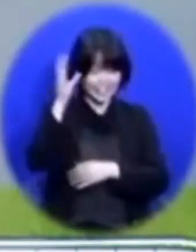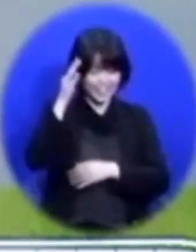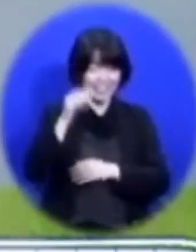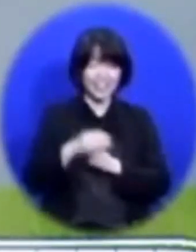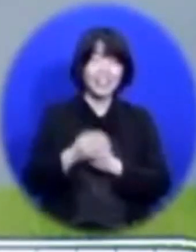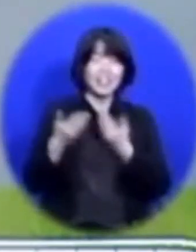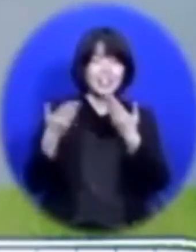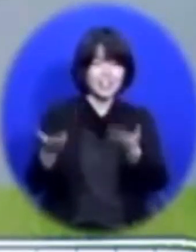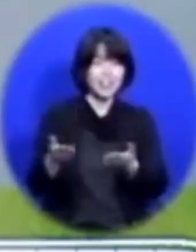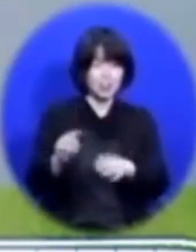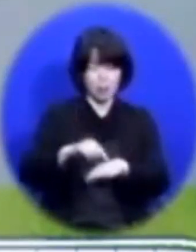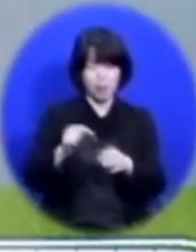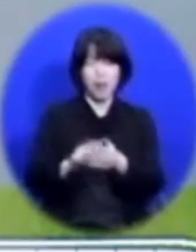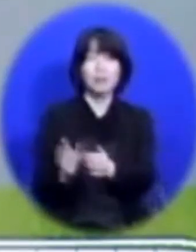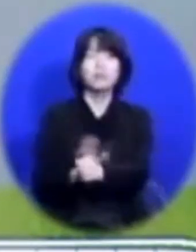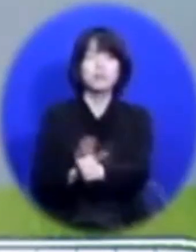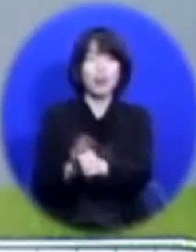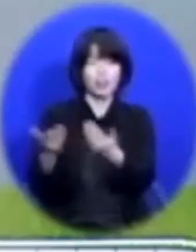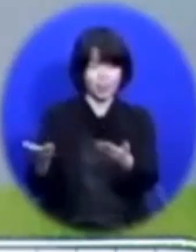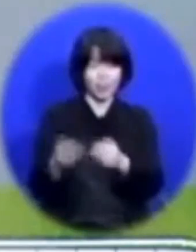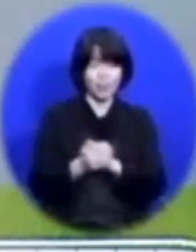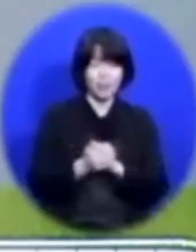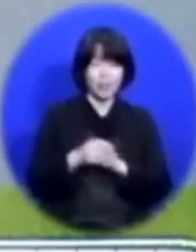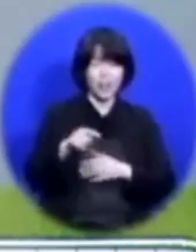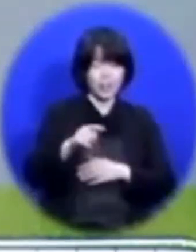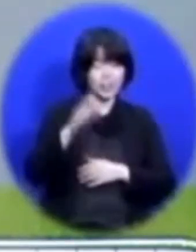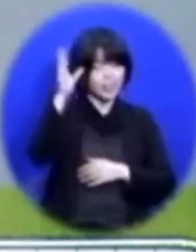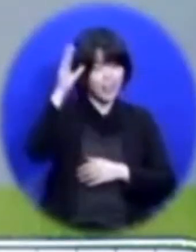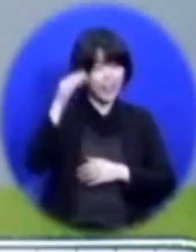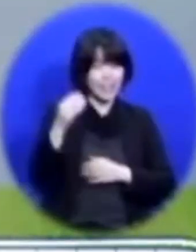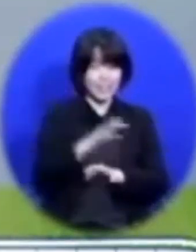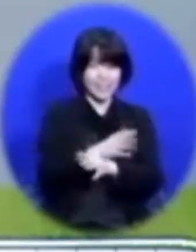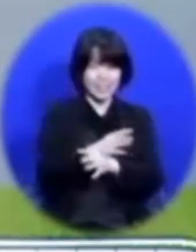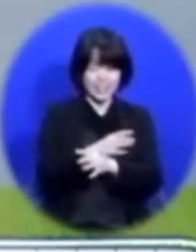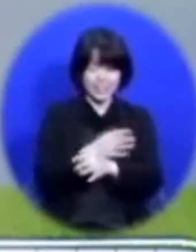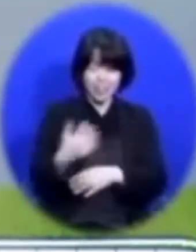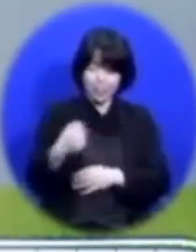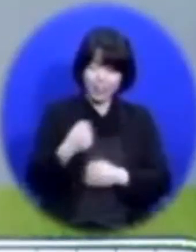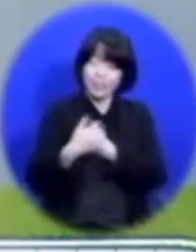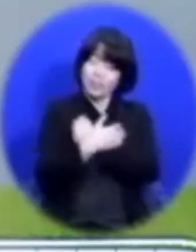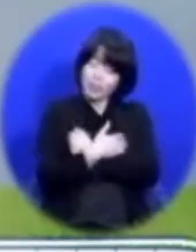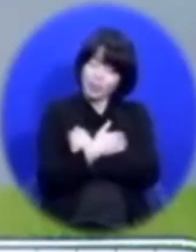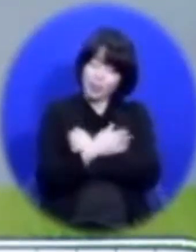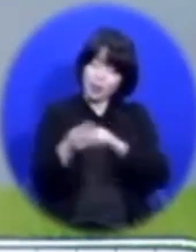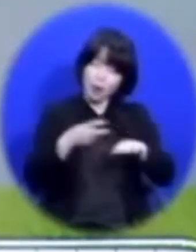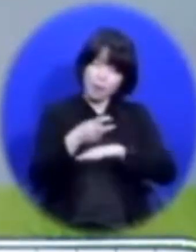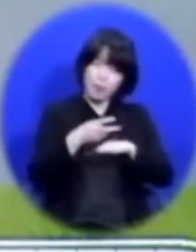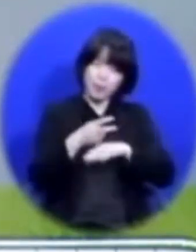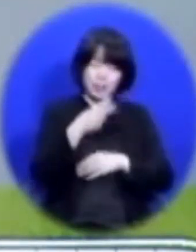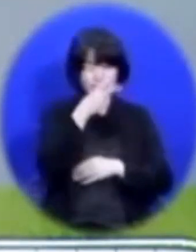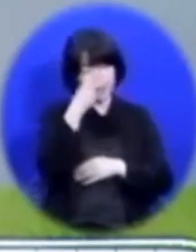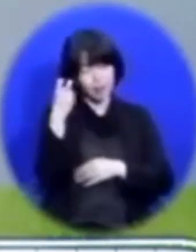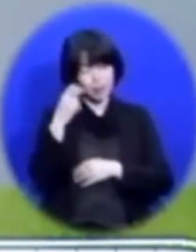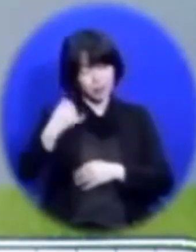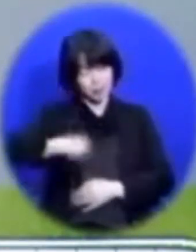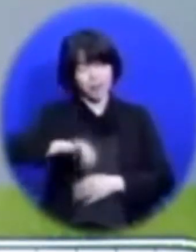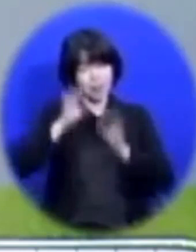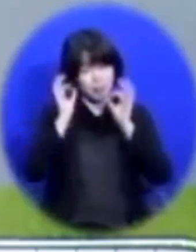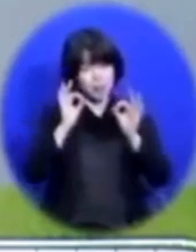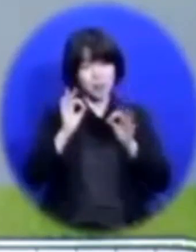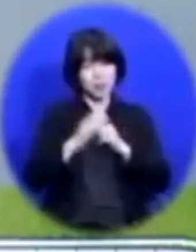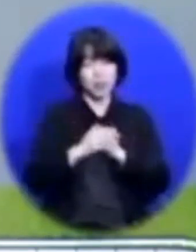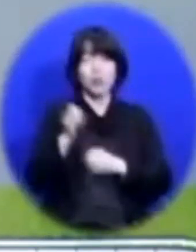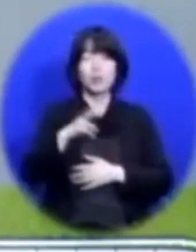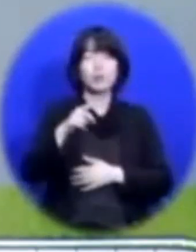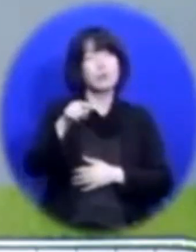의기분을달래주려고했다. 버스에서강아지인형을꼭껴안고잠든딸을바라보며 ,그녀는 다시